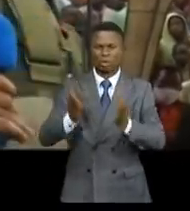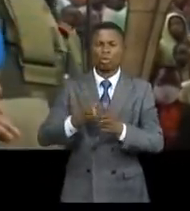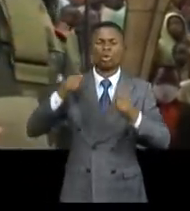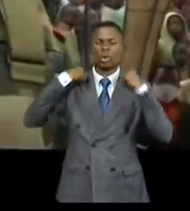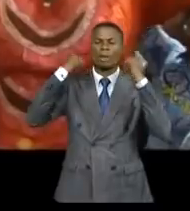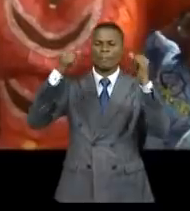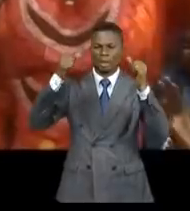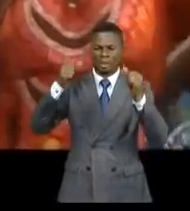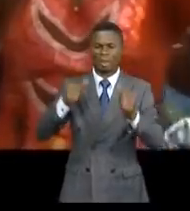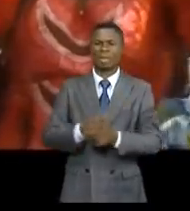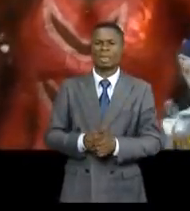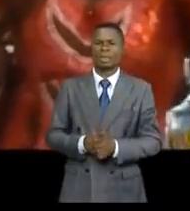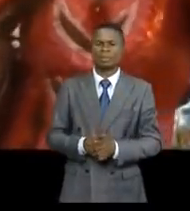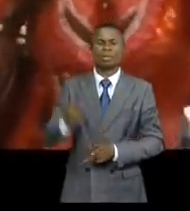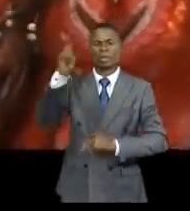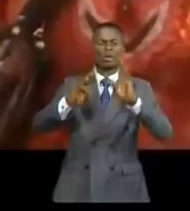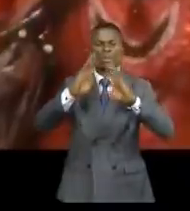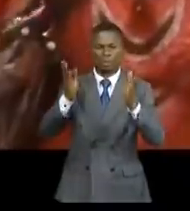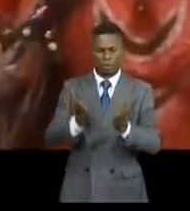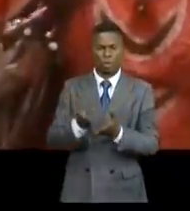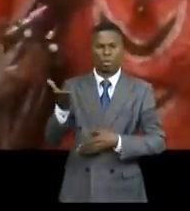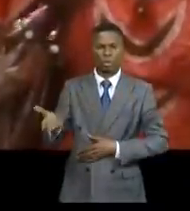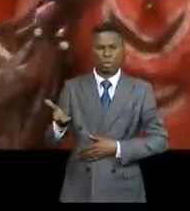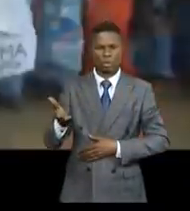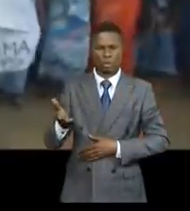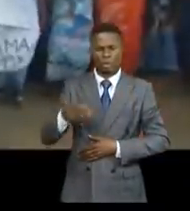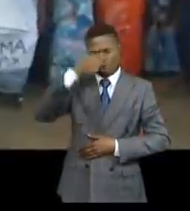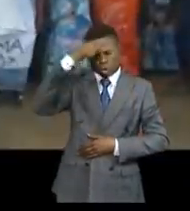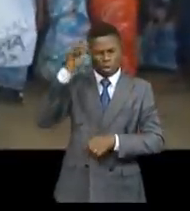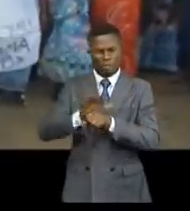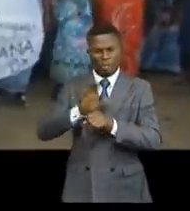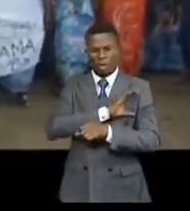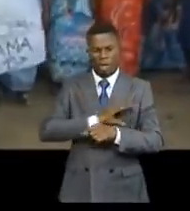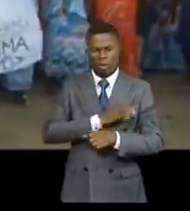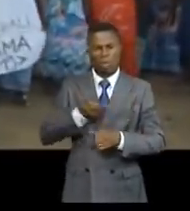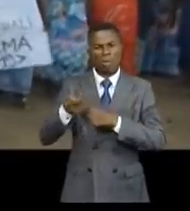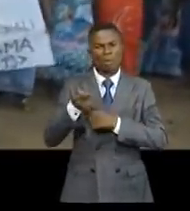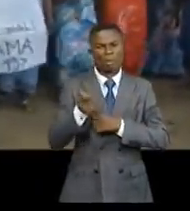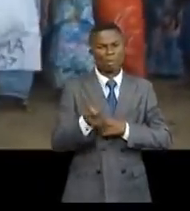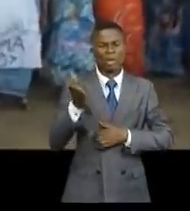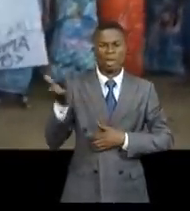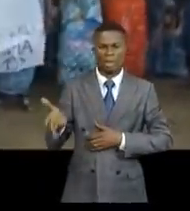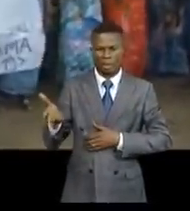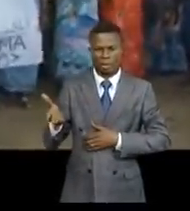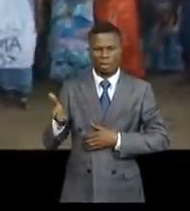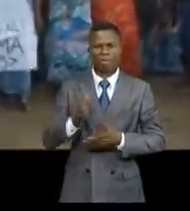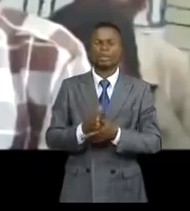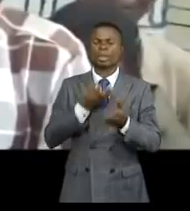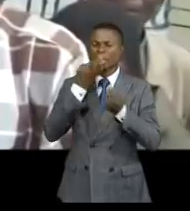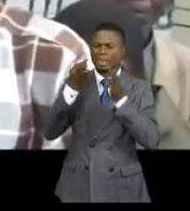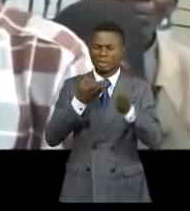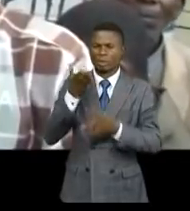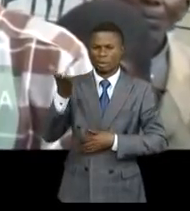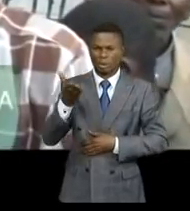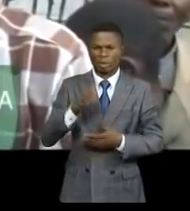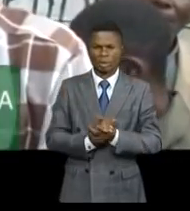À cet effet, la population de la place, qui a tant souffert du comportement de ces détenteurs illégaux d'armes à feu, n'a pas manqué des mots. Tu m'as dit